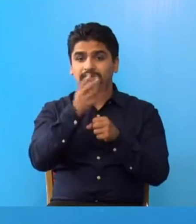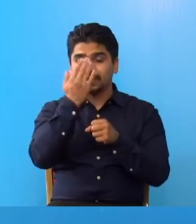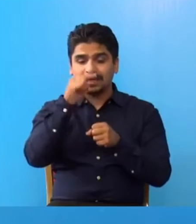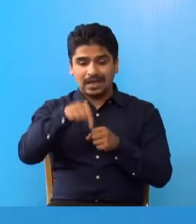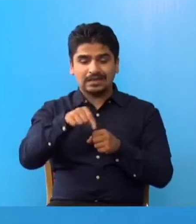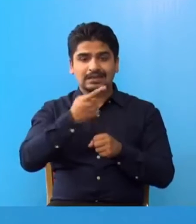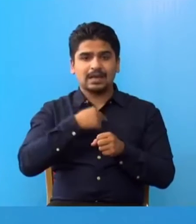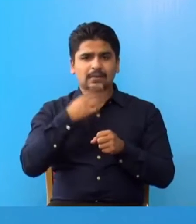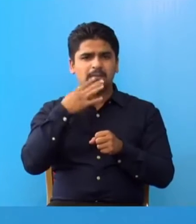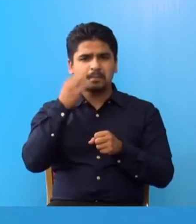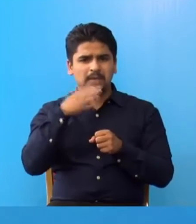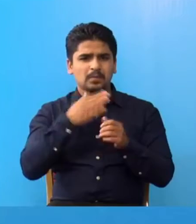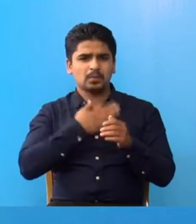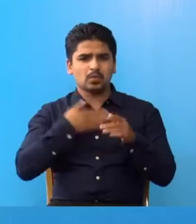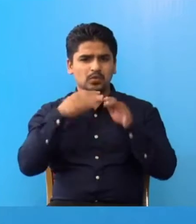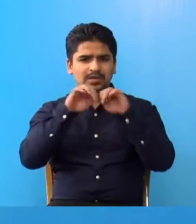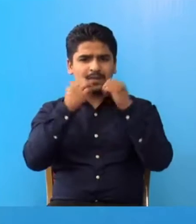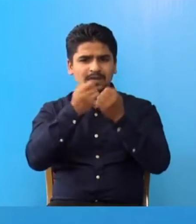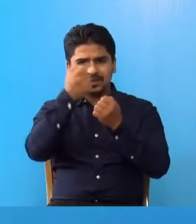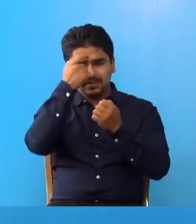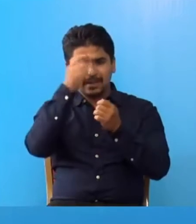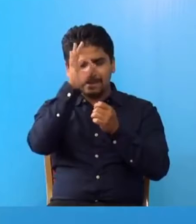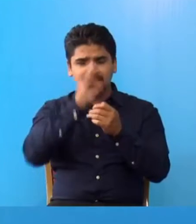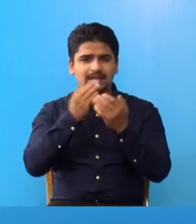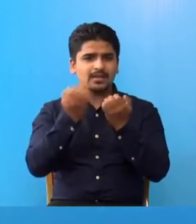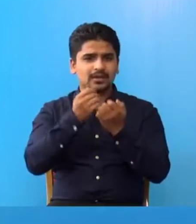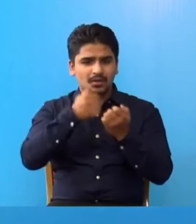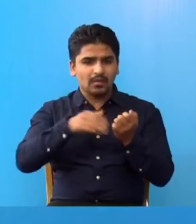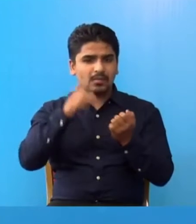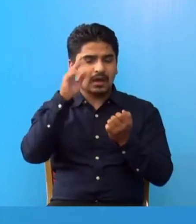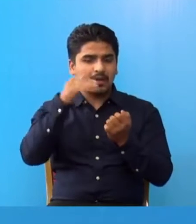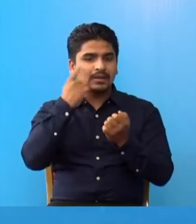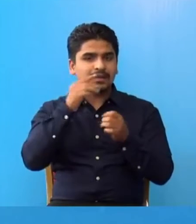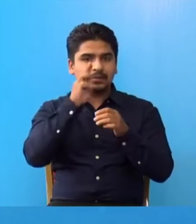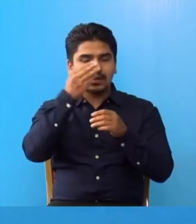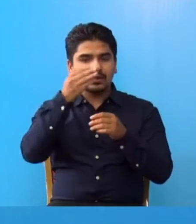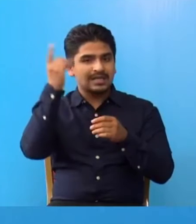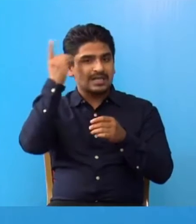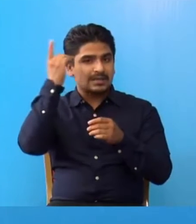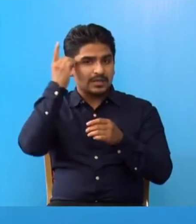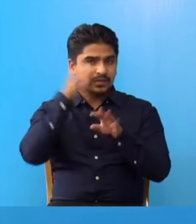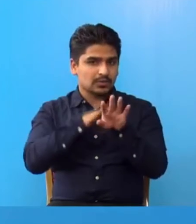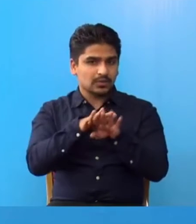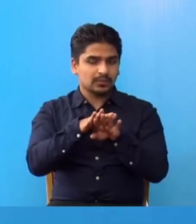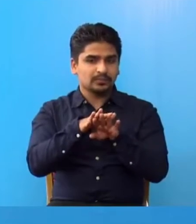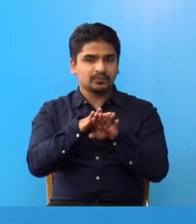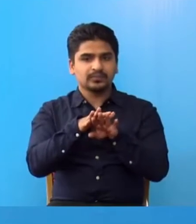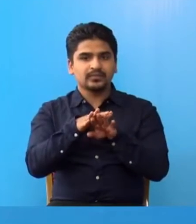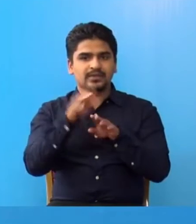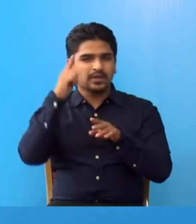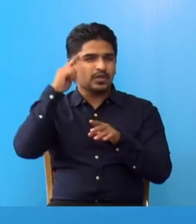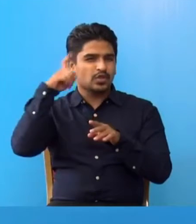हमी साचे ने यो मोनसामाजिक समस्या विशेसगर अब आउने द